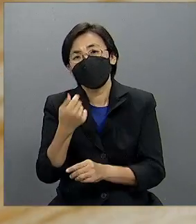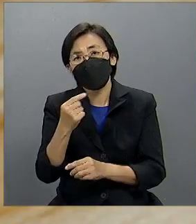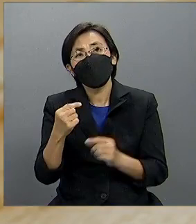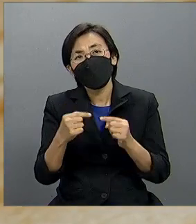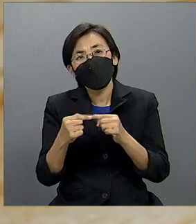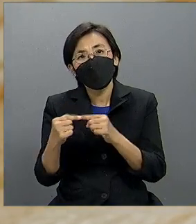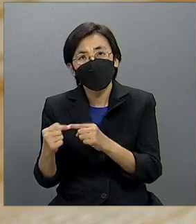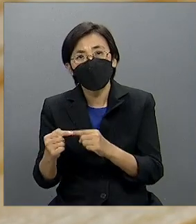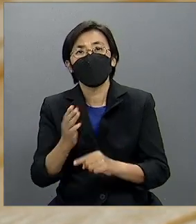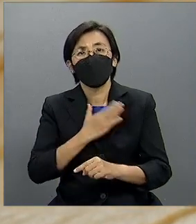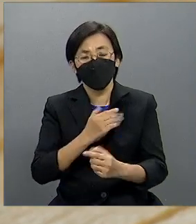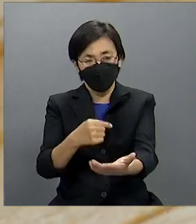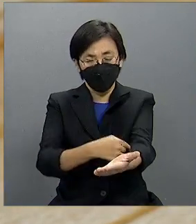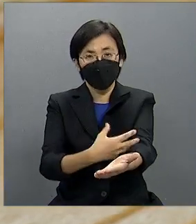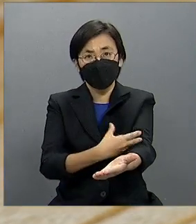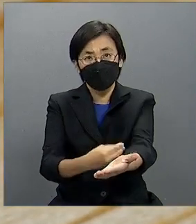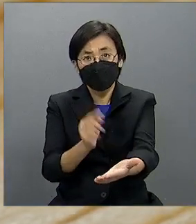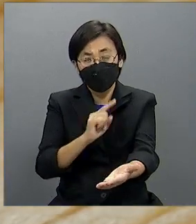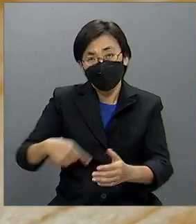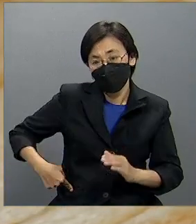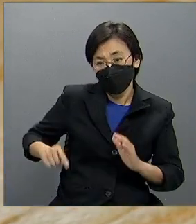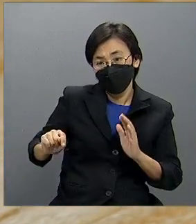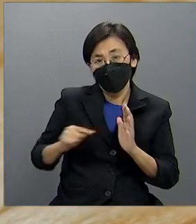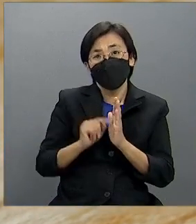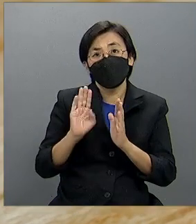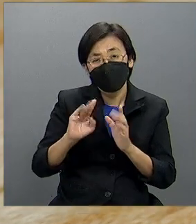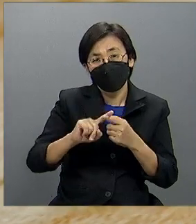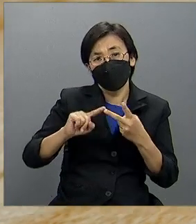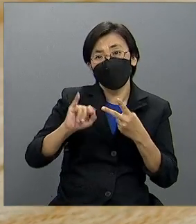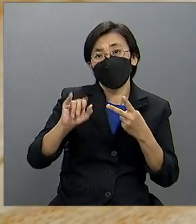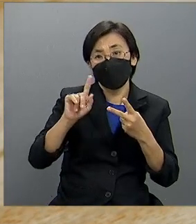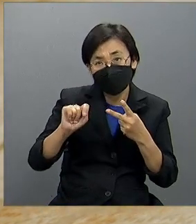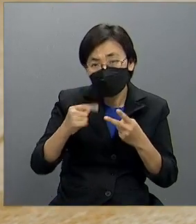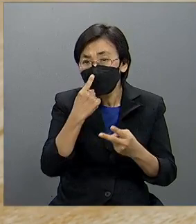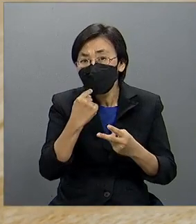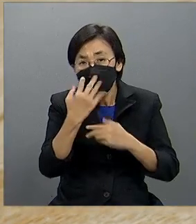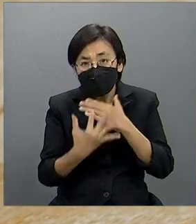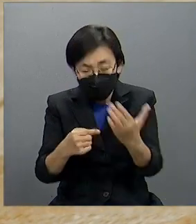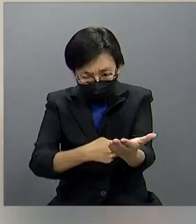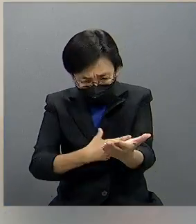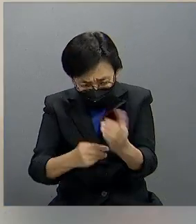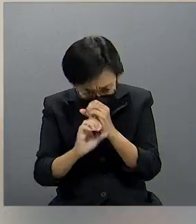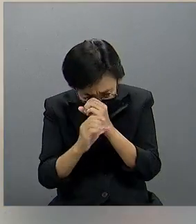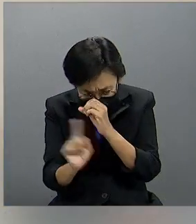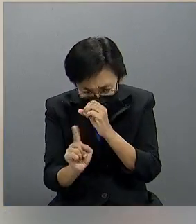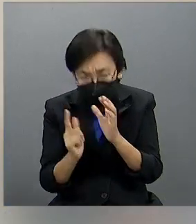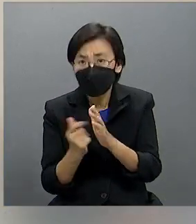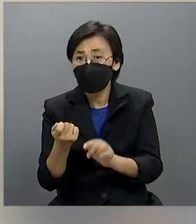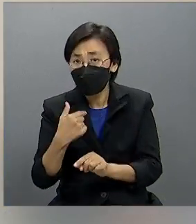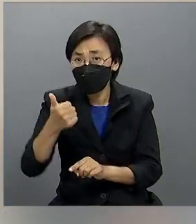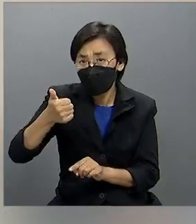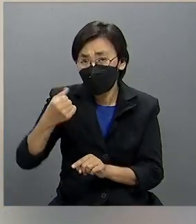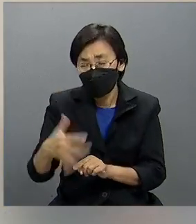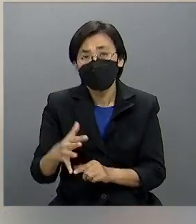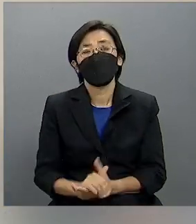จาะการทำงานของตับของไตนะครับว่าถ้ารับได้ไหมคนไข้รับยาอย่างนี้ได้ไหมนะครับเพราะถ้าเราอยู่ดีเราไปป้อง